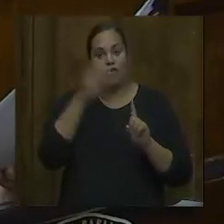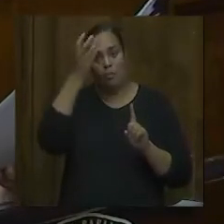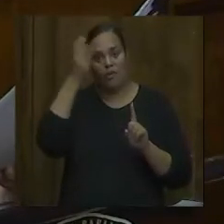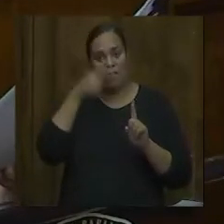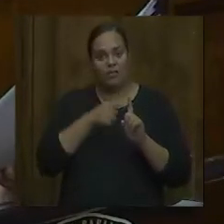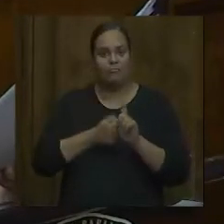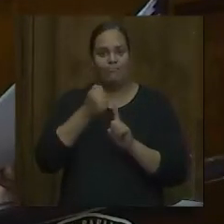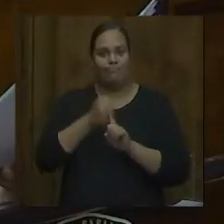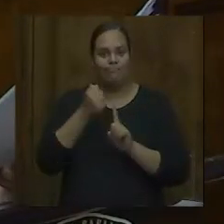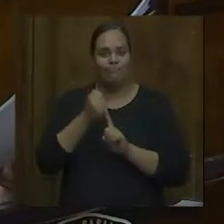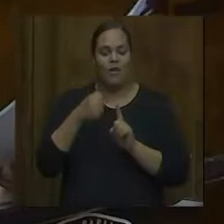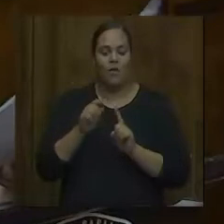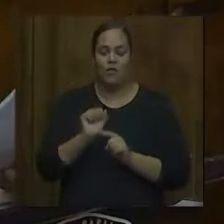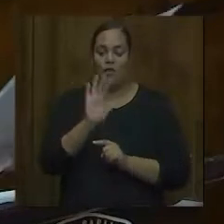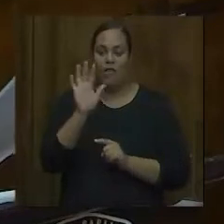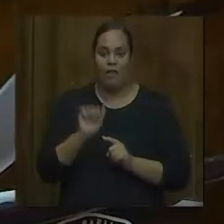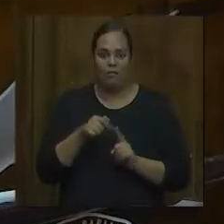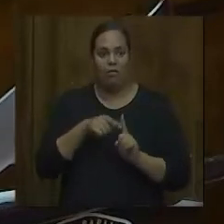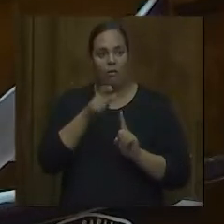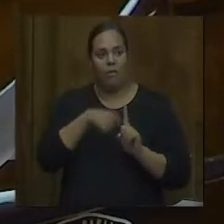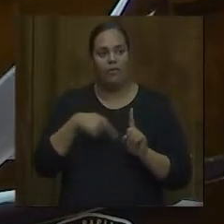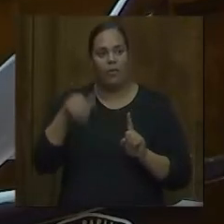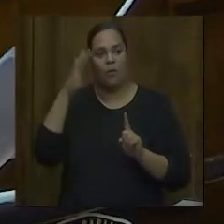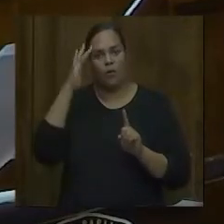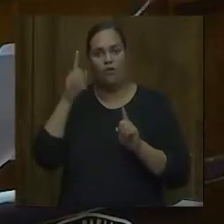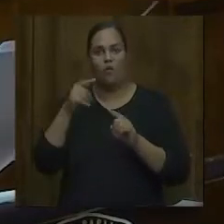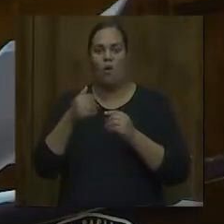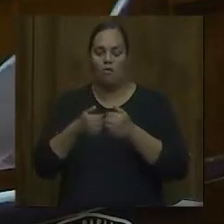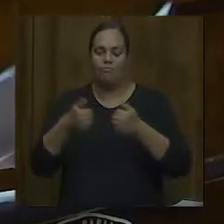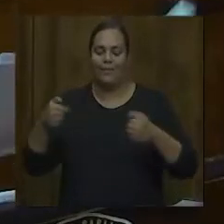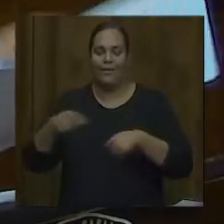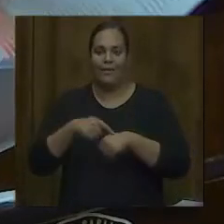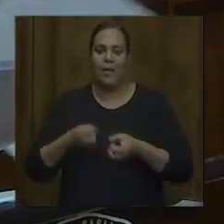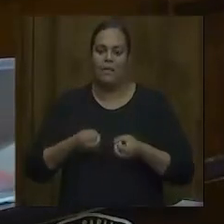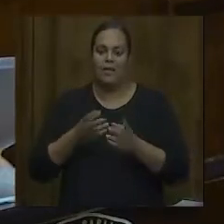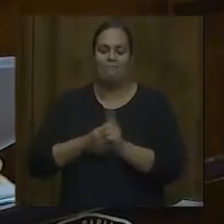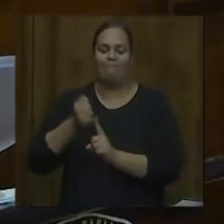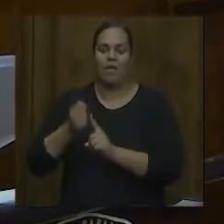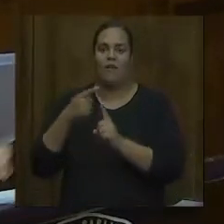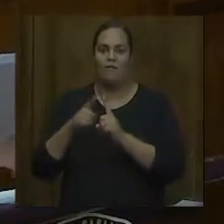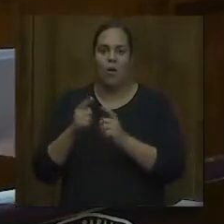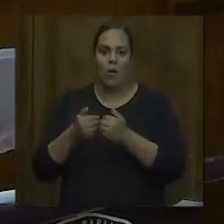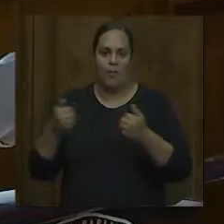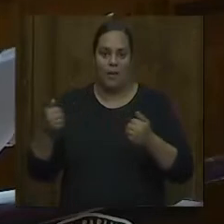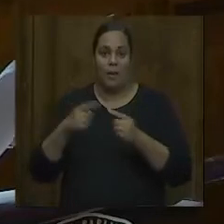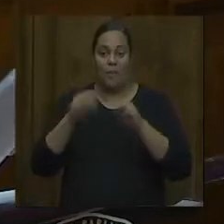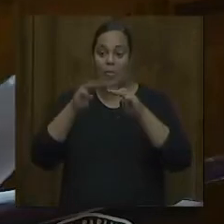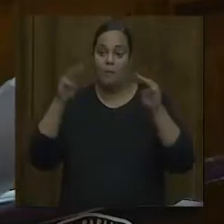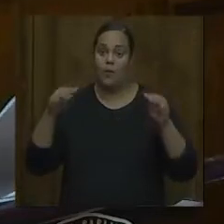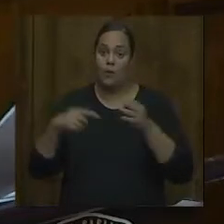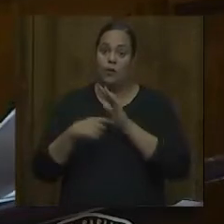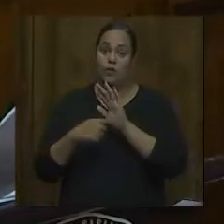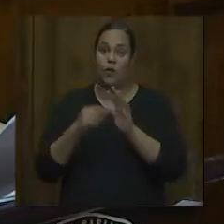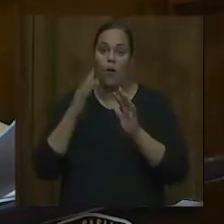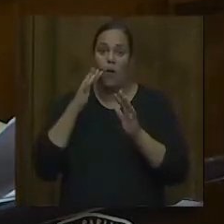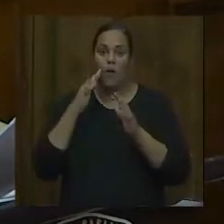aktief gewerk aan die bevryding Suid-Afrika en is 'n bekende anti-apartheid en menseregte aktivis. Die museumsdiens sal voortgaan